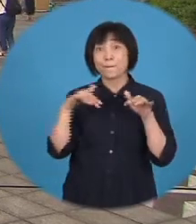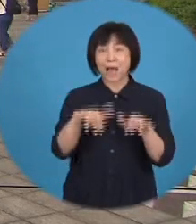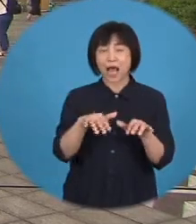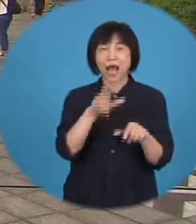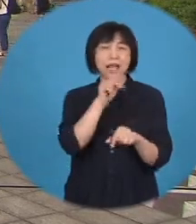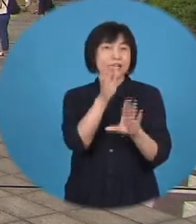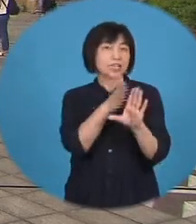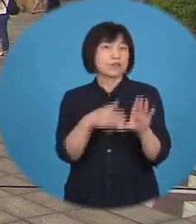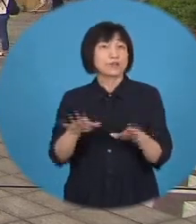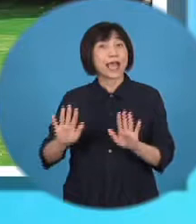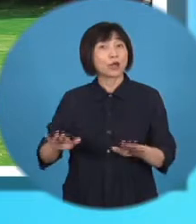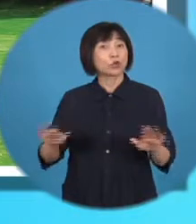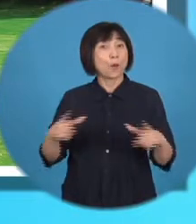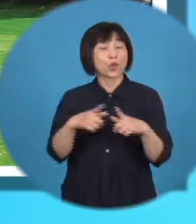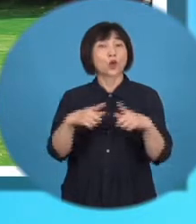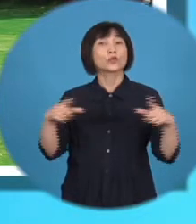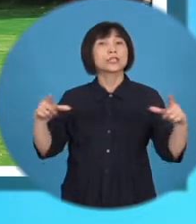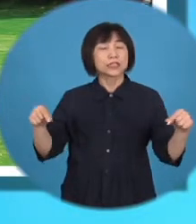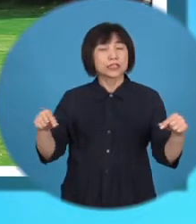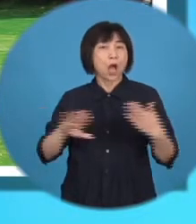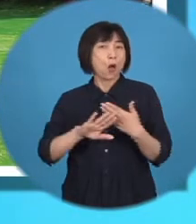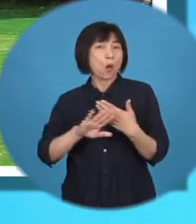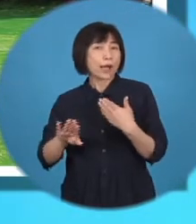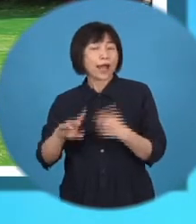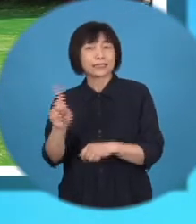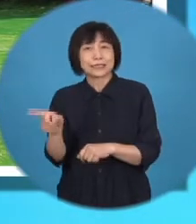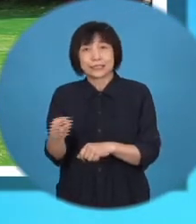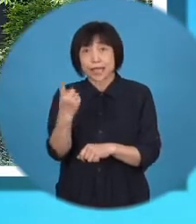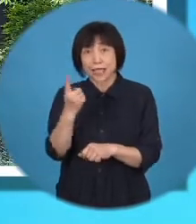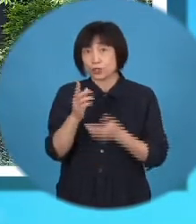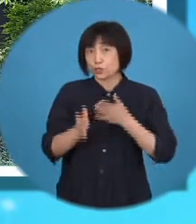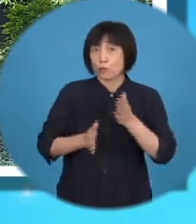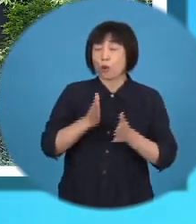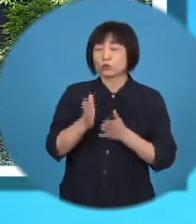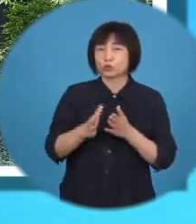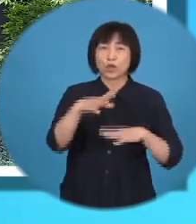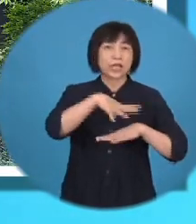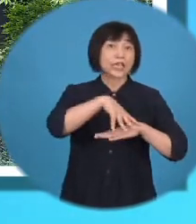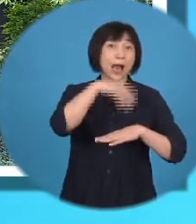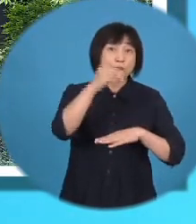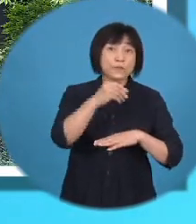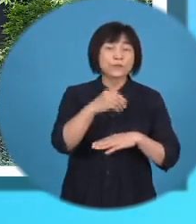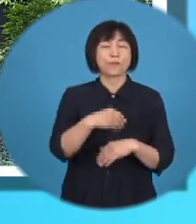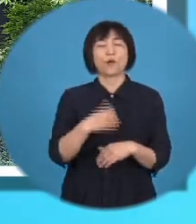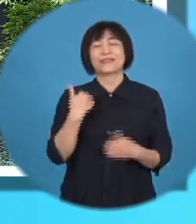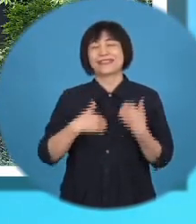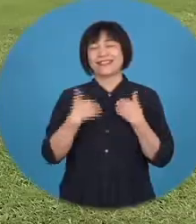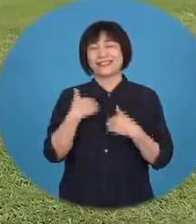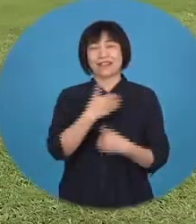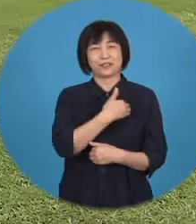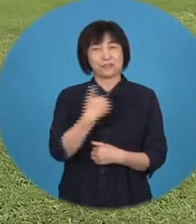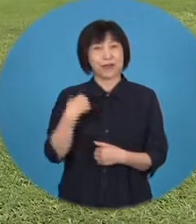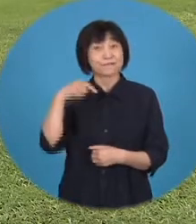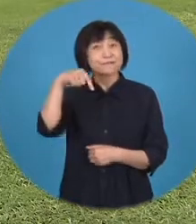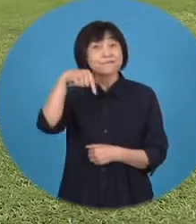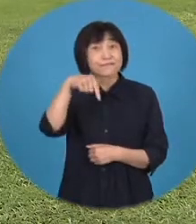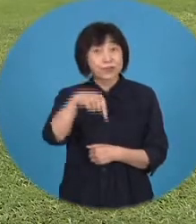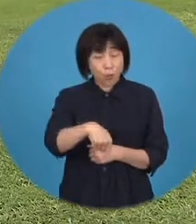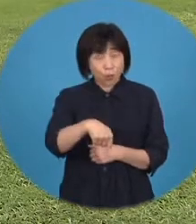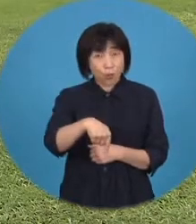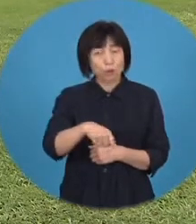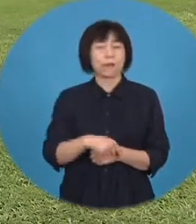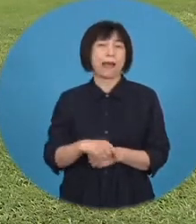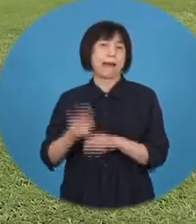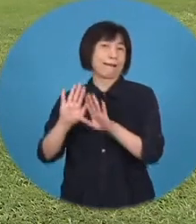こどもの国、他にも自然やスポーツ、キャンプまで楽しめる都市公園です。養老公園